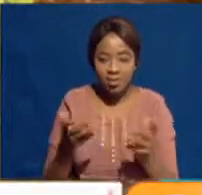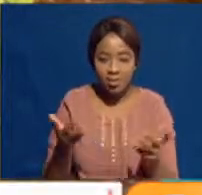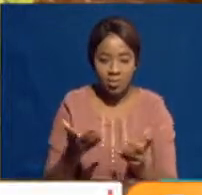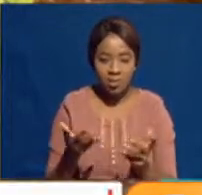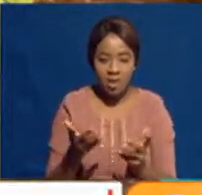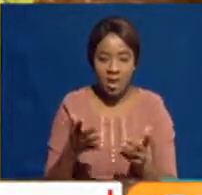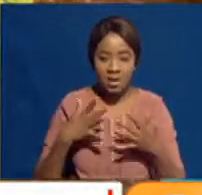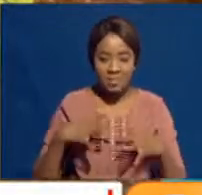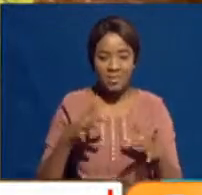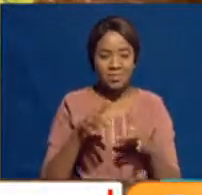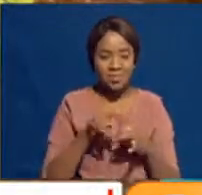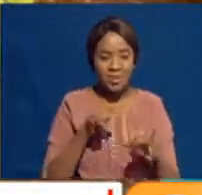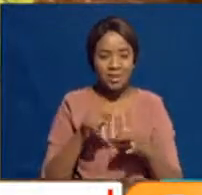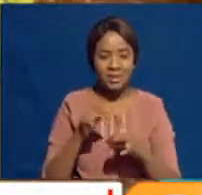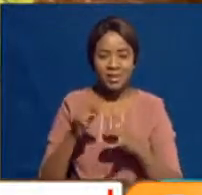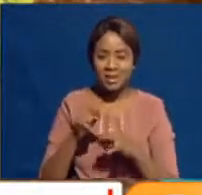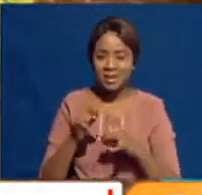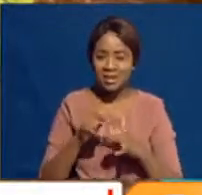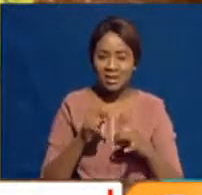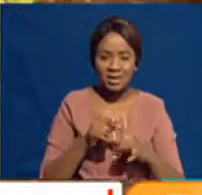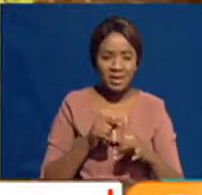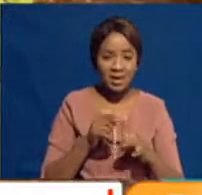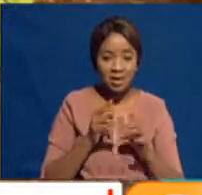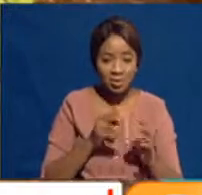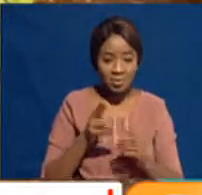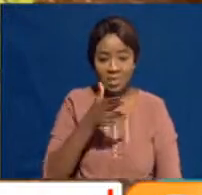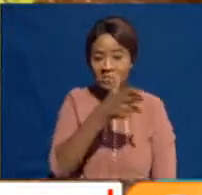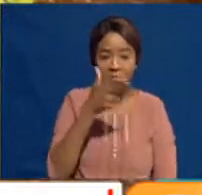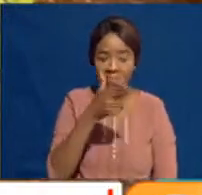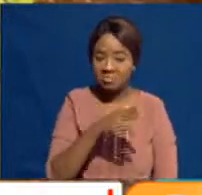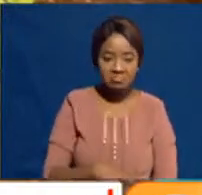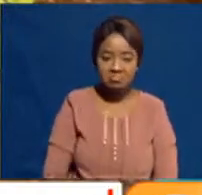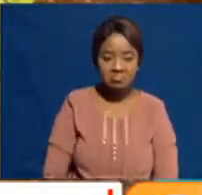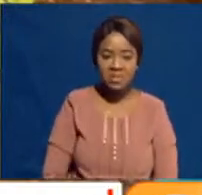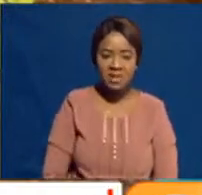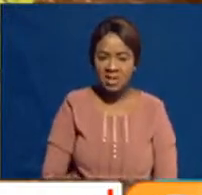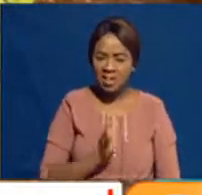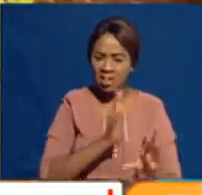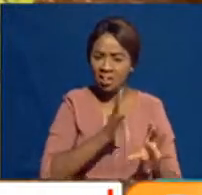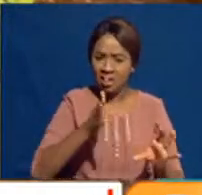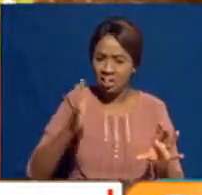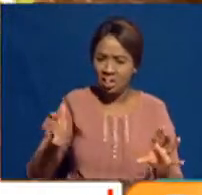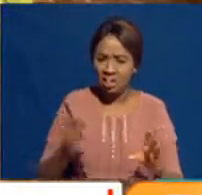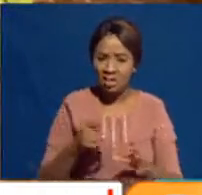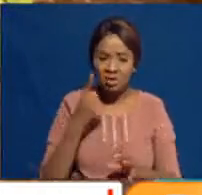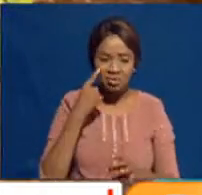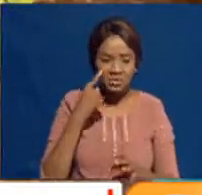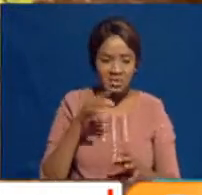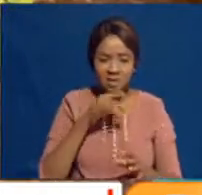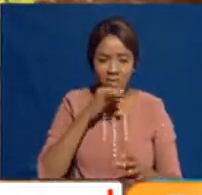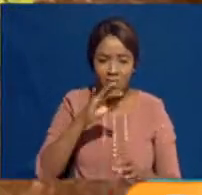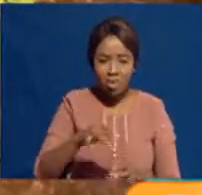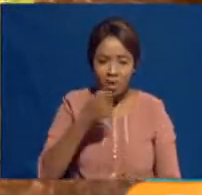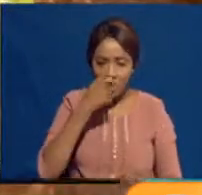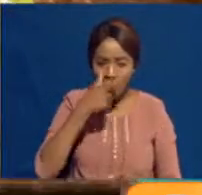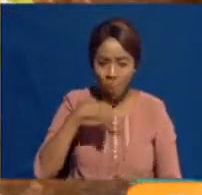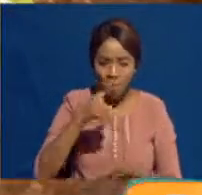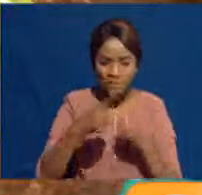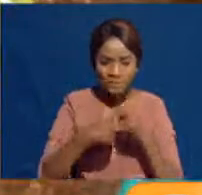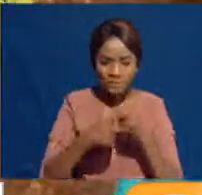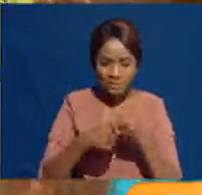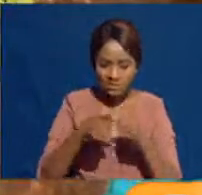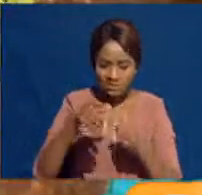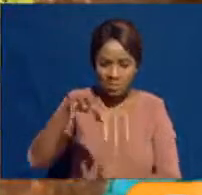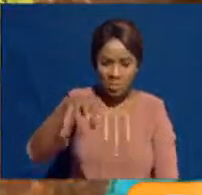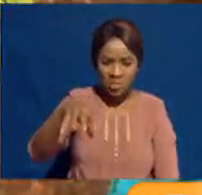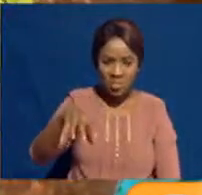were barbaric killing. You know, when you have a small boy of 6 years old that we